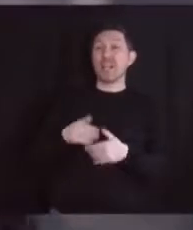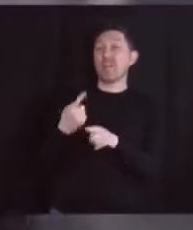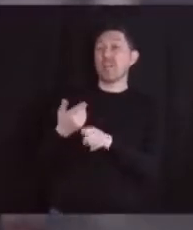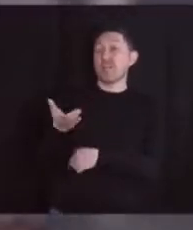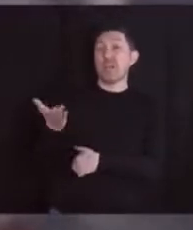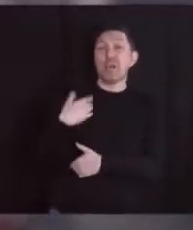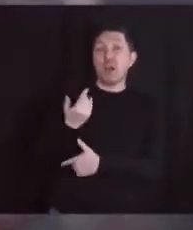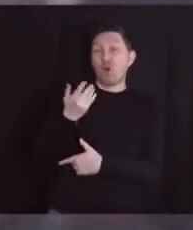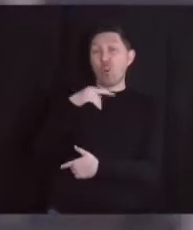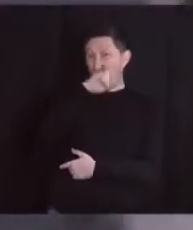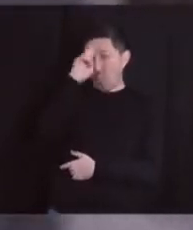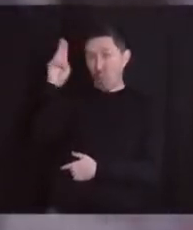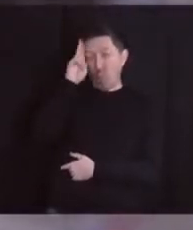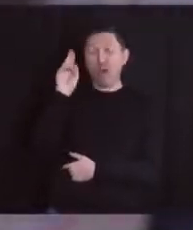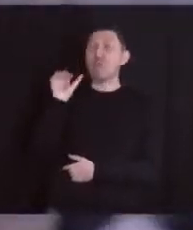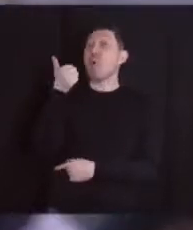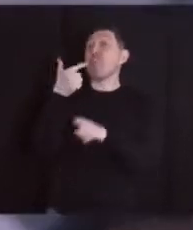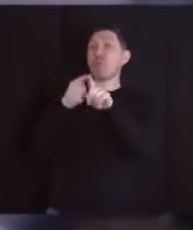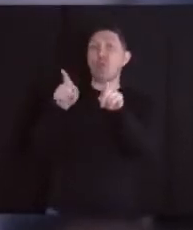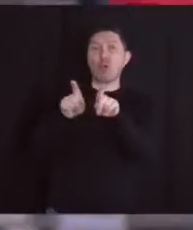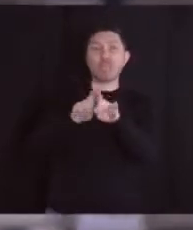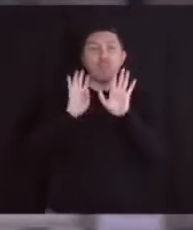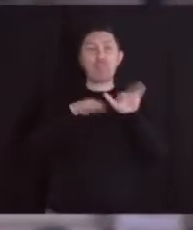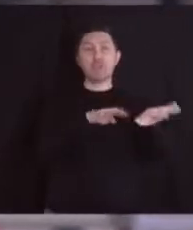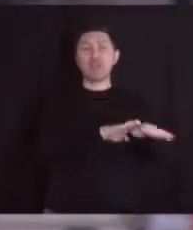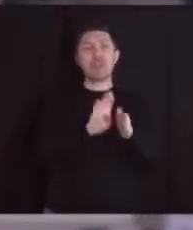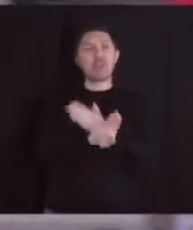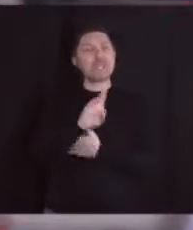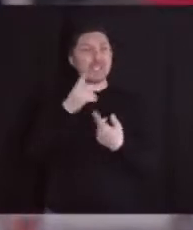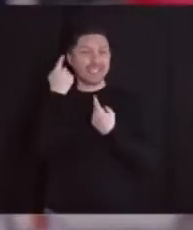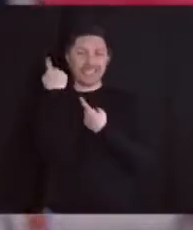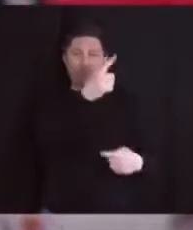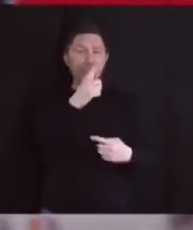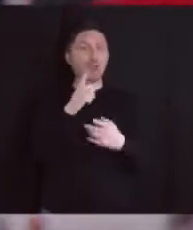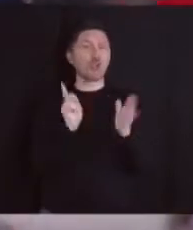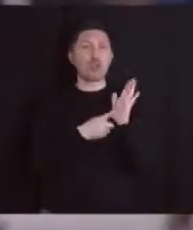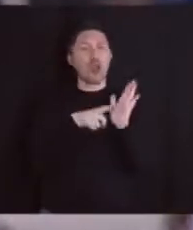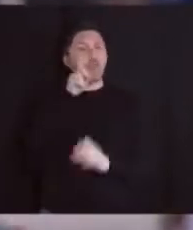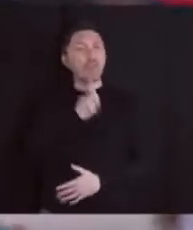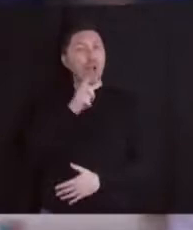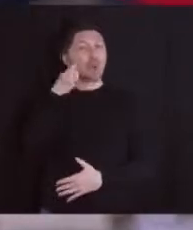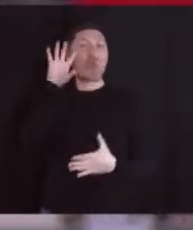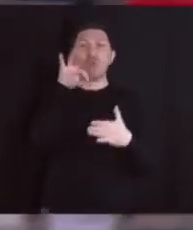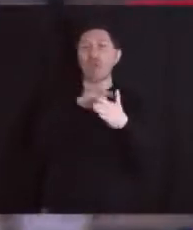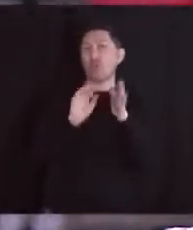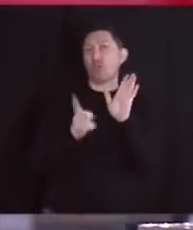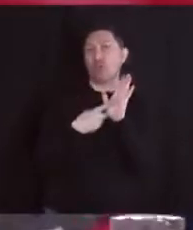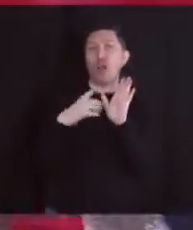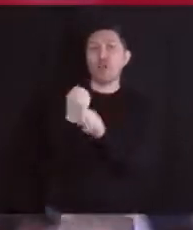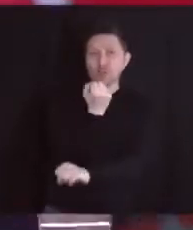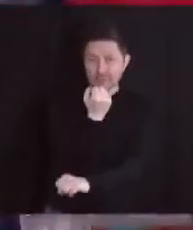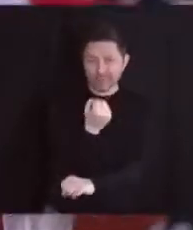que s'est faite la première manifestation féministe pour arracher le droit de vote des femmes.